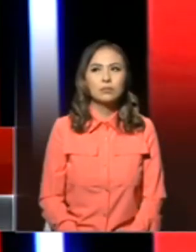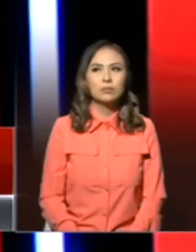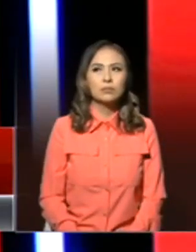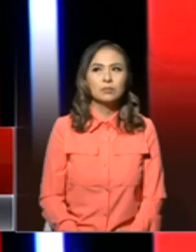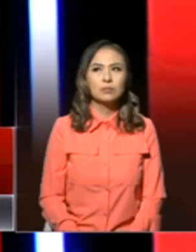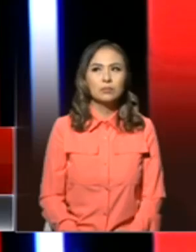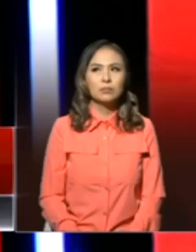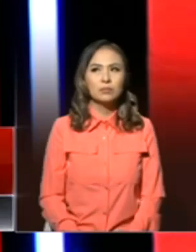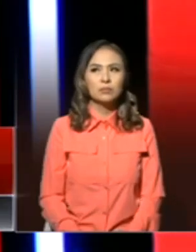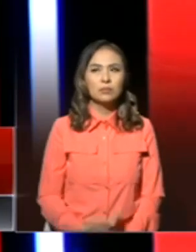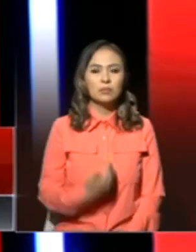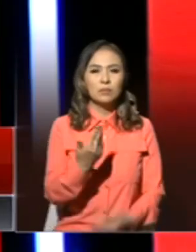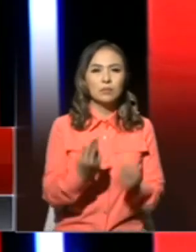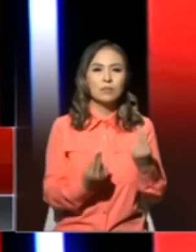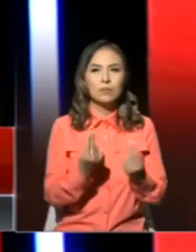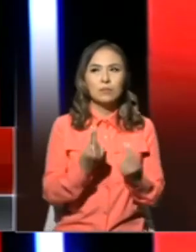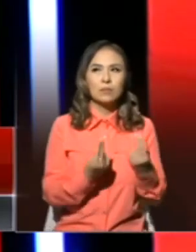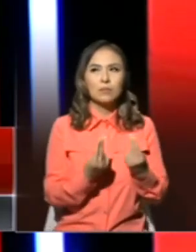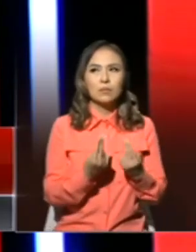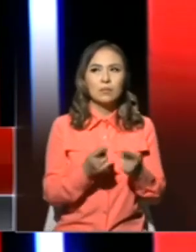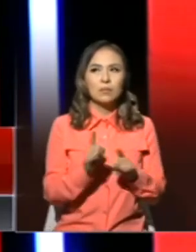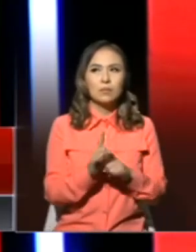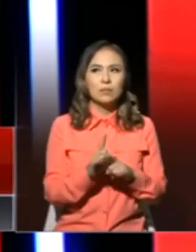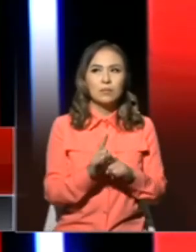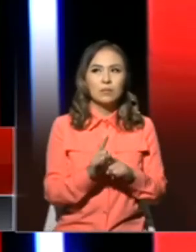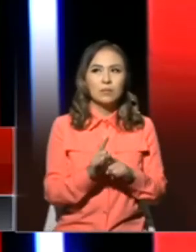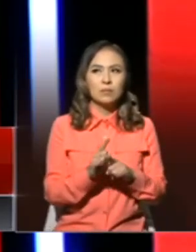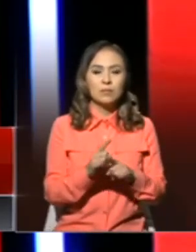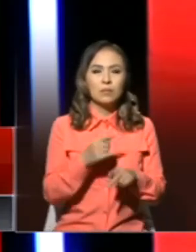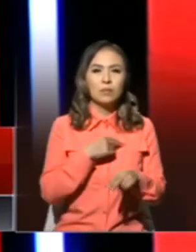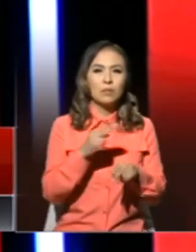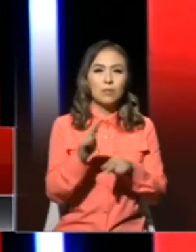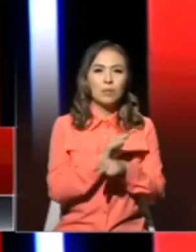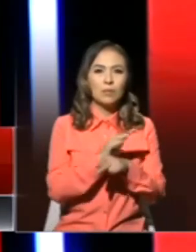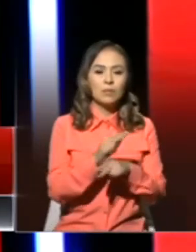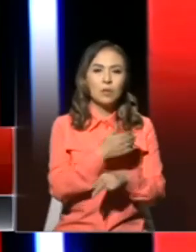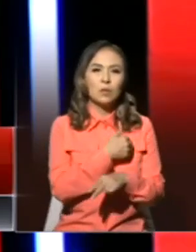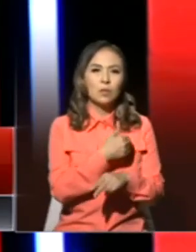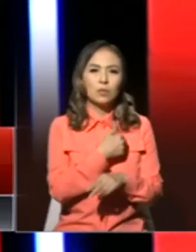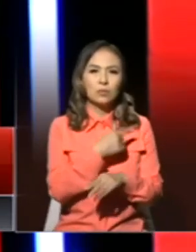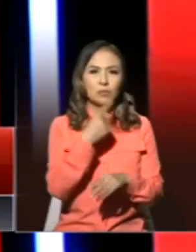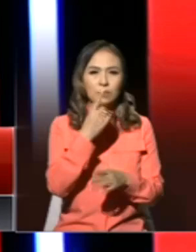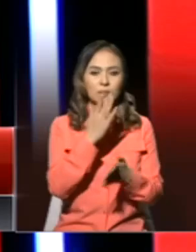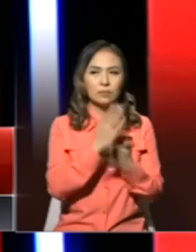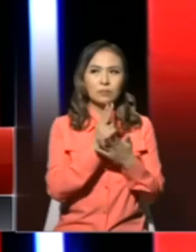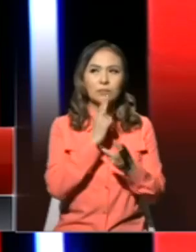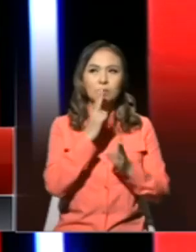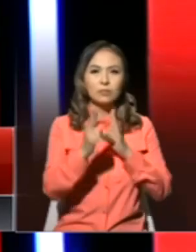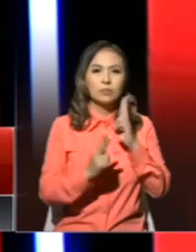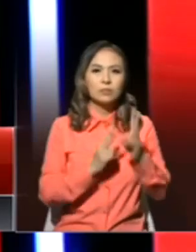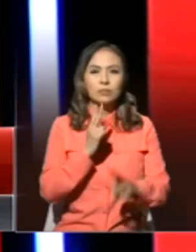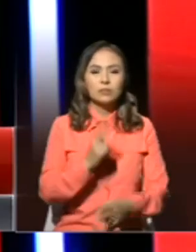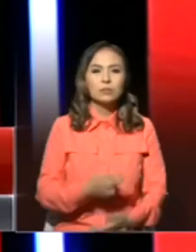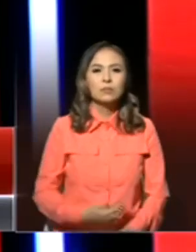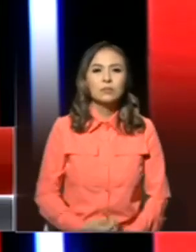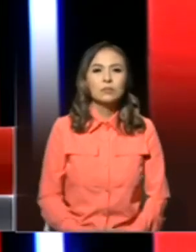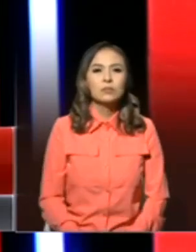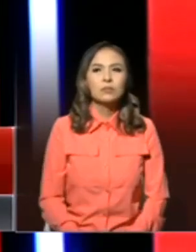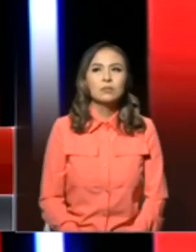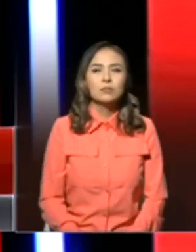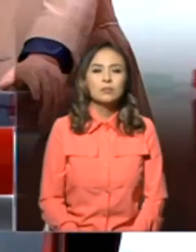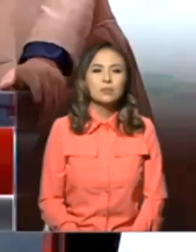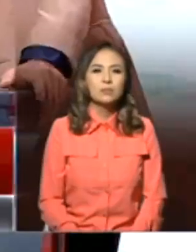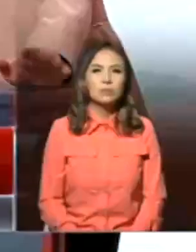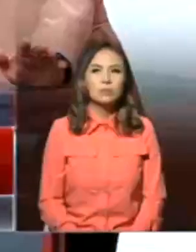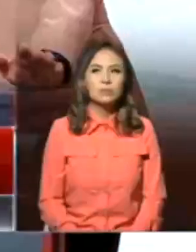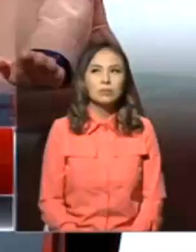сіздерге осы ойыннан құтыла алмай жүрмін, емделгім келеді дейтін адамдар бола ма? Хабарласып. Бізге